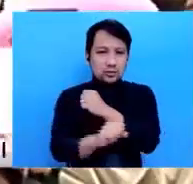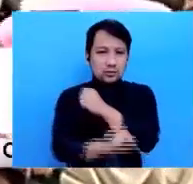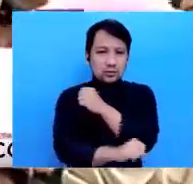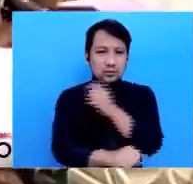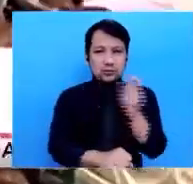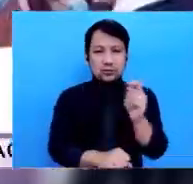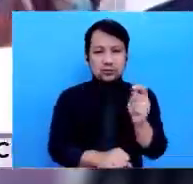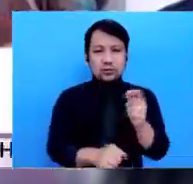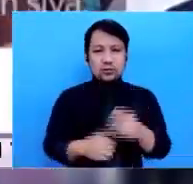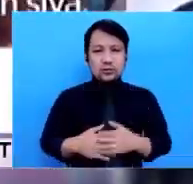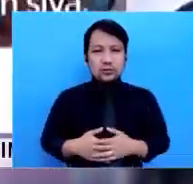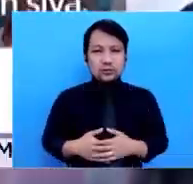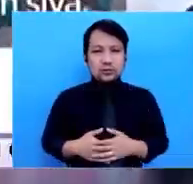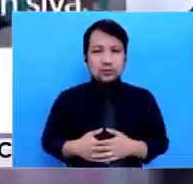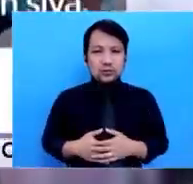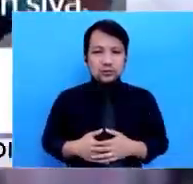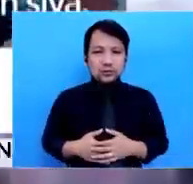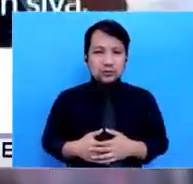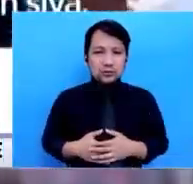Nung nalaman natin